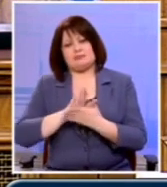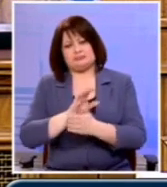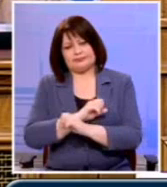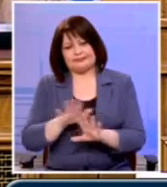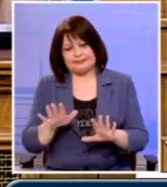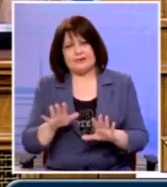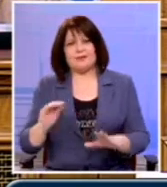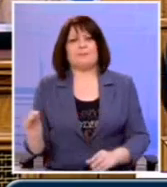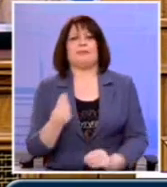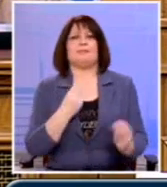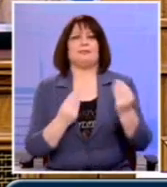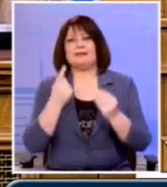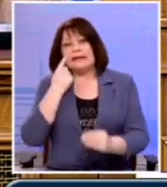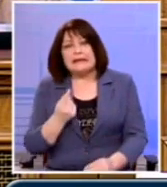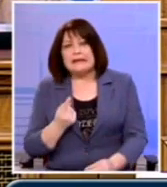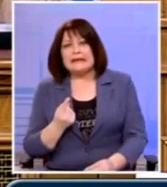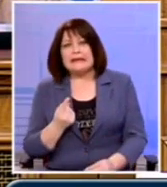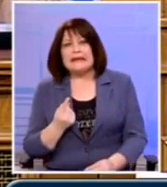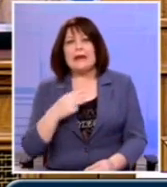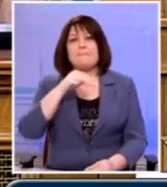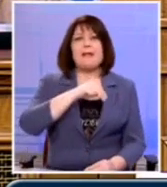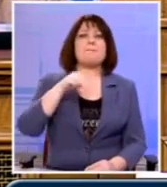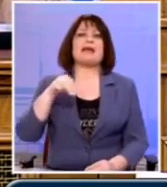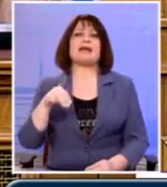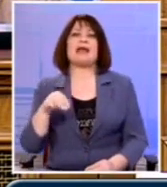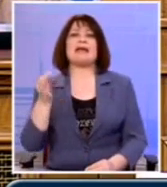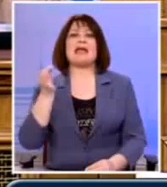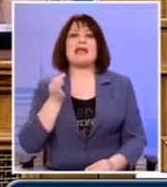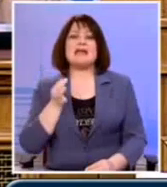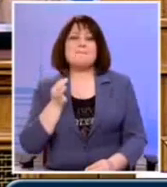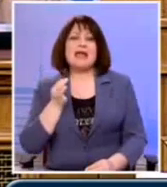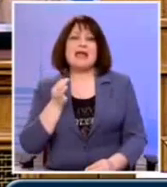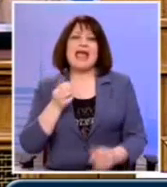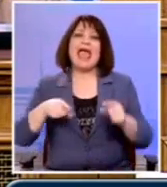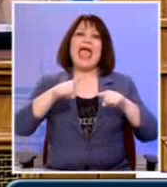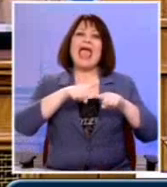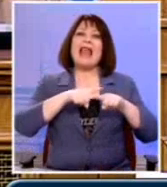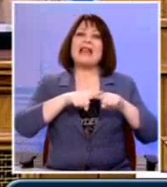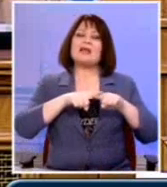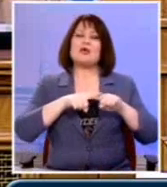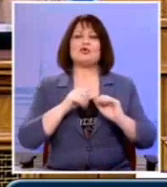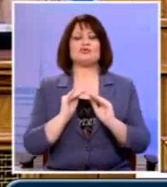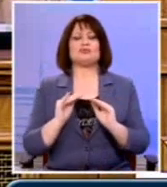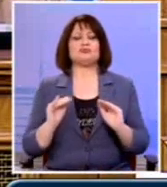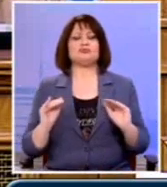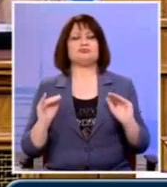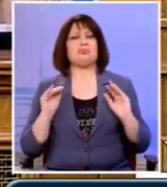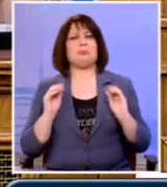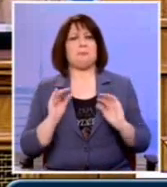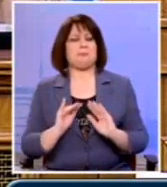που δημιούργησε την εντύπωση αυτού που είχε πει ο Μπεν Μπερνάνκε, the great moderation, η μεγάλη μετριοπάθεια. Που δεν ήταν καθόλου μια